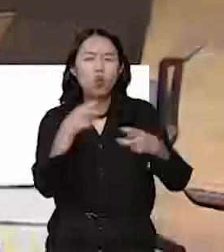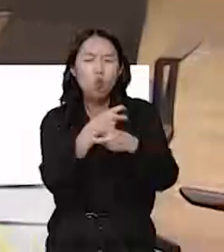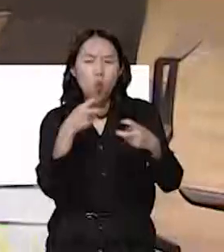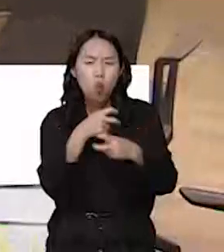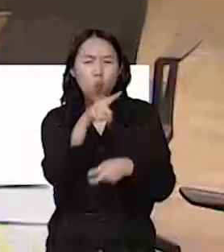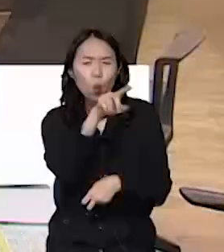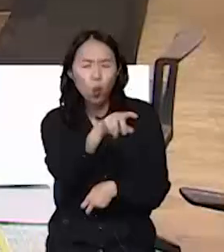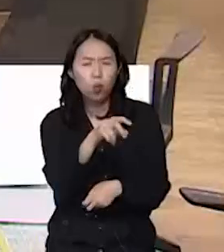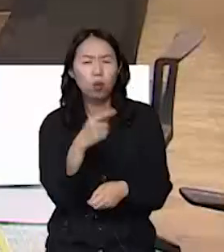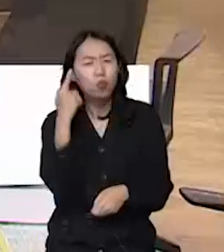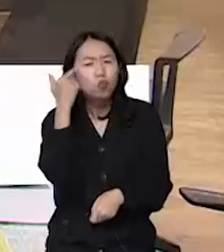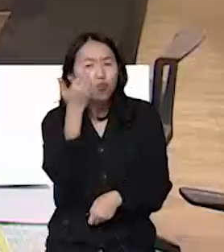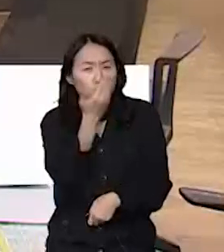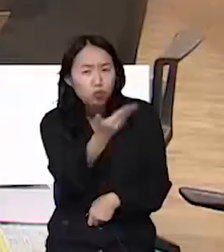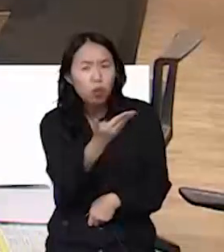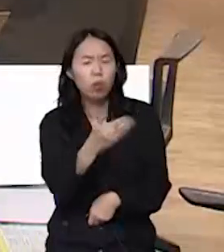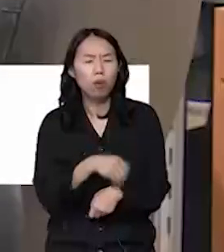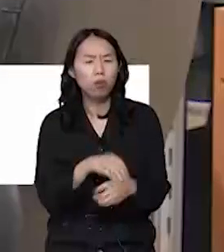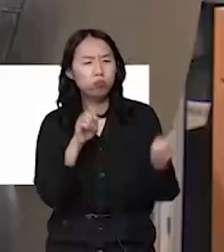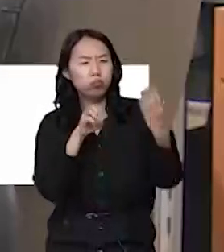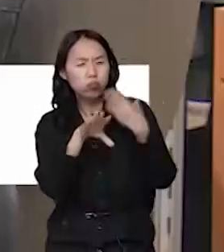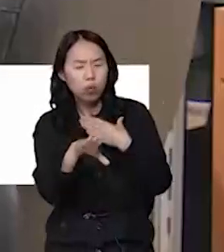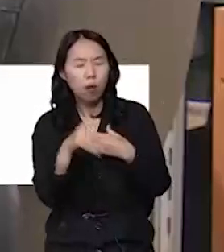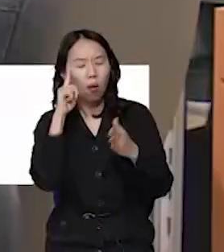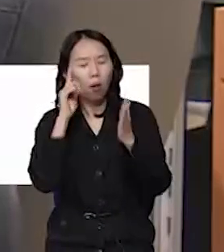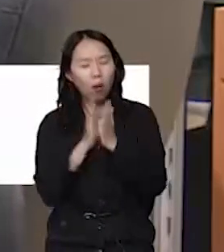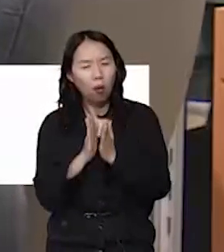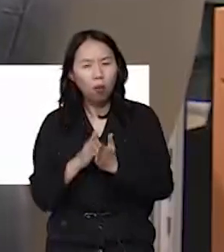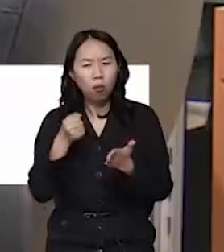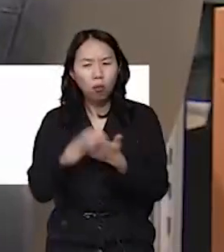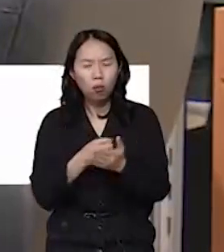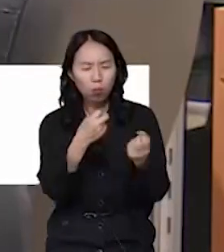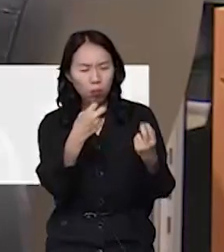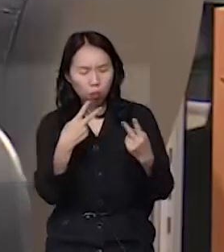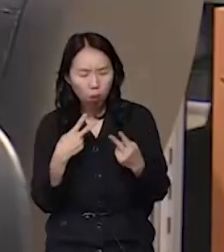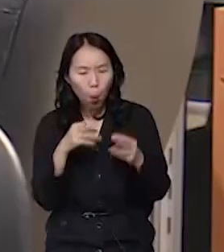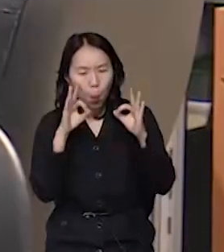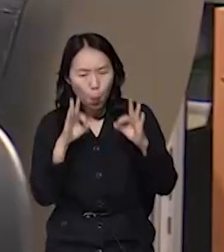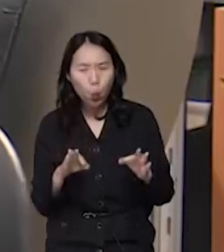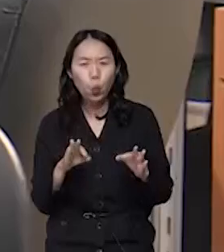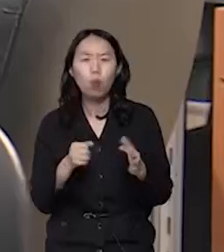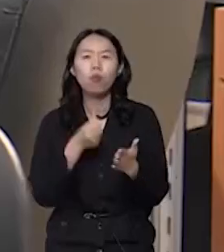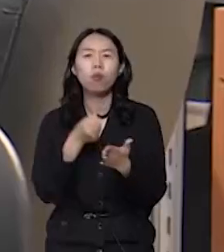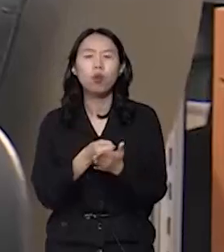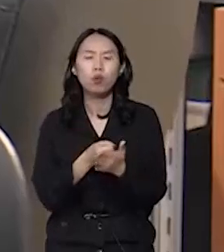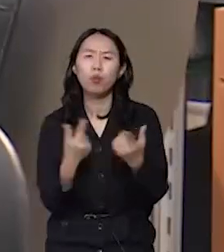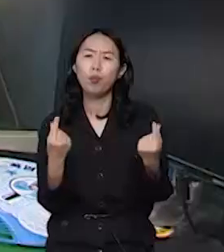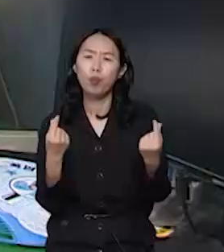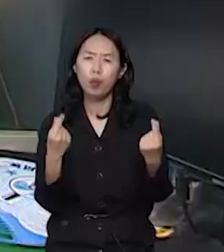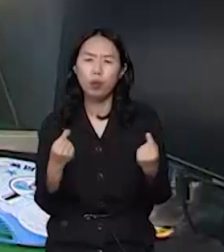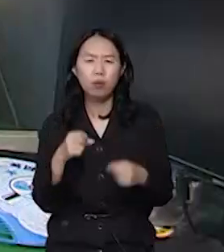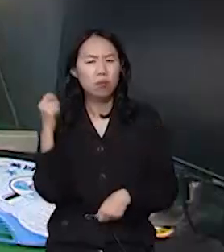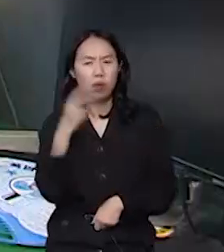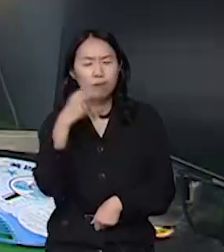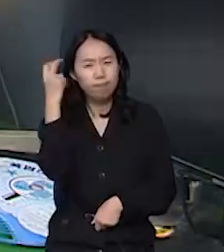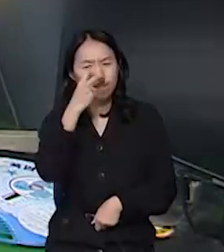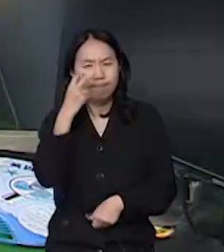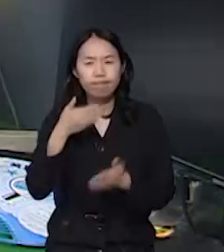통해 자치단체에서 자체 판단할 내용이라는 회신을 받고 내린 결정이었다며 재심의를